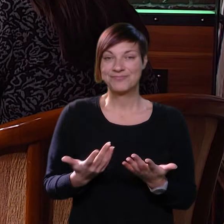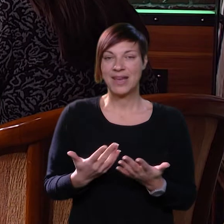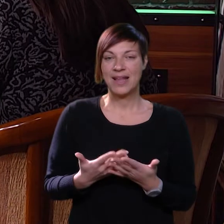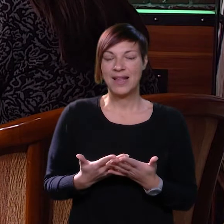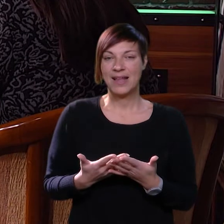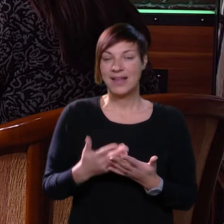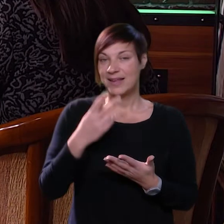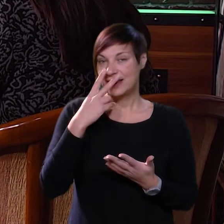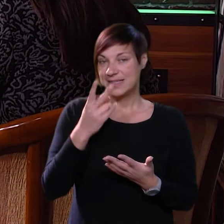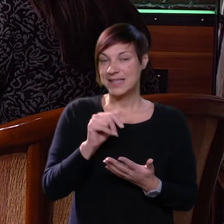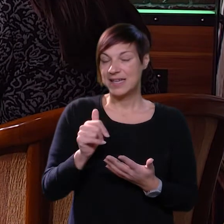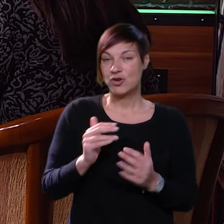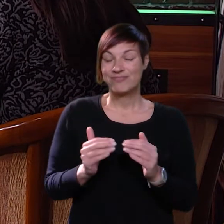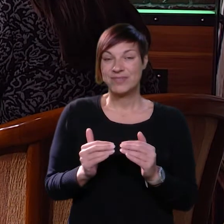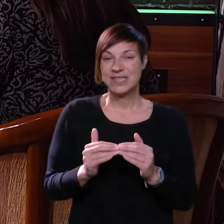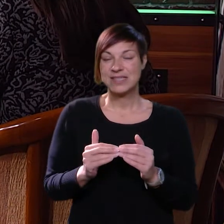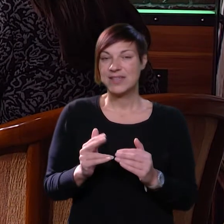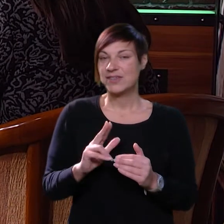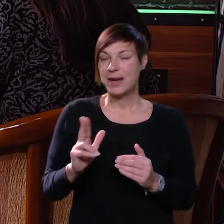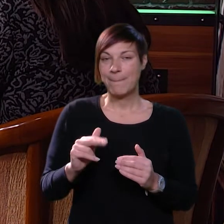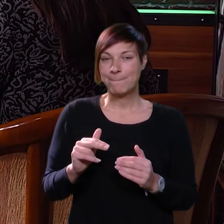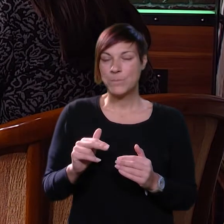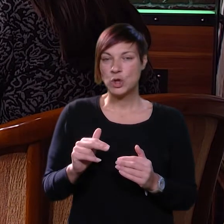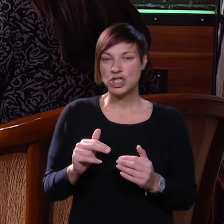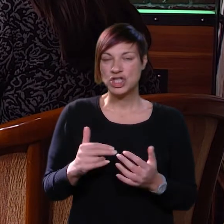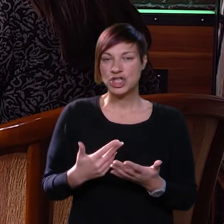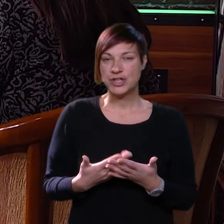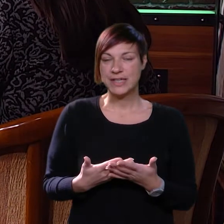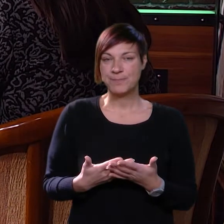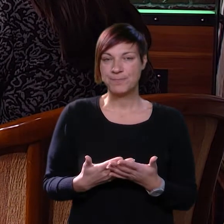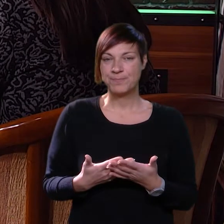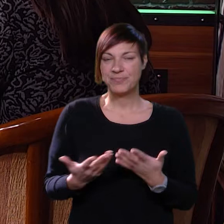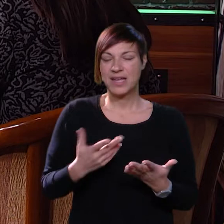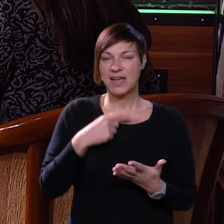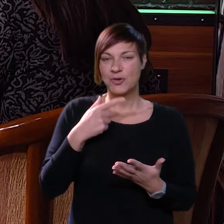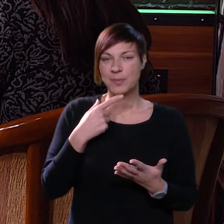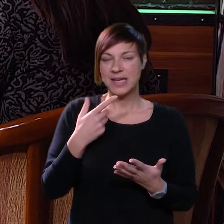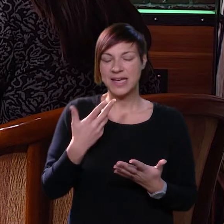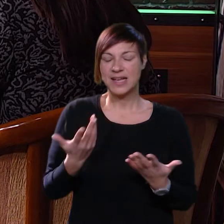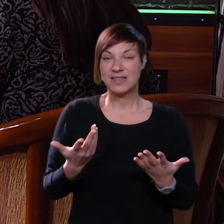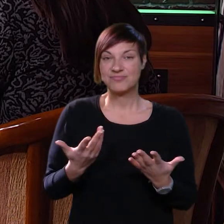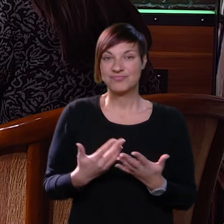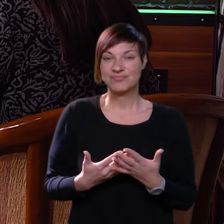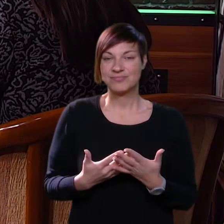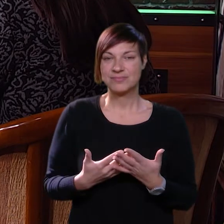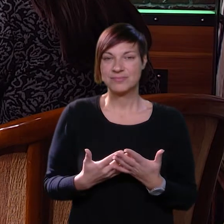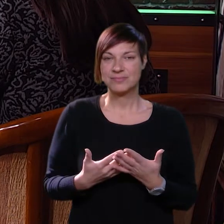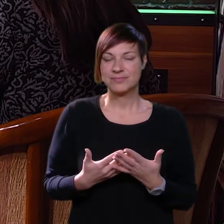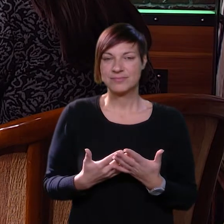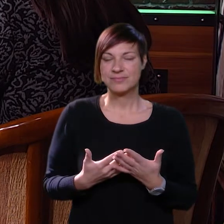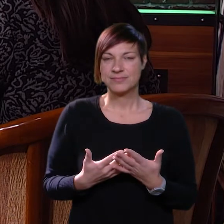ono, mislim da nikome nije sve jedno i da ne postoji ono neki, kako bi rekla,